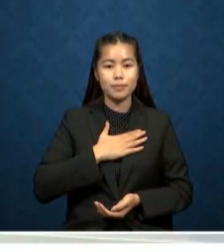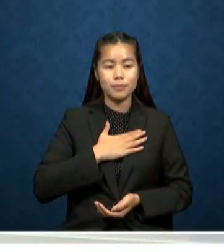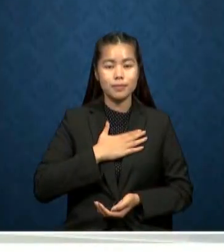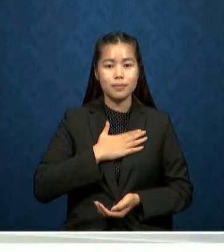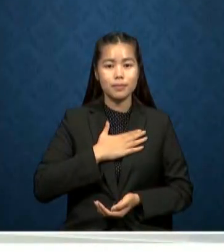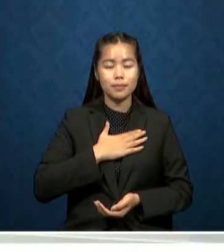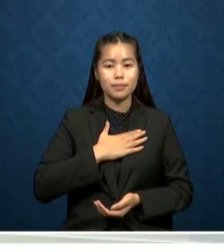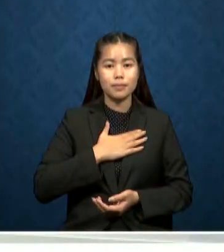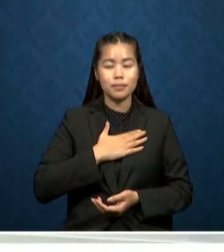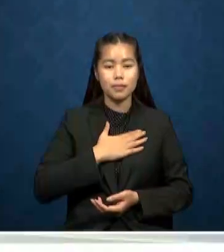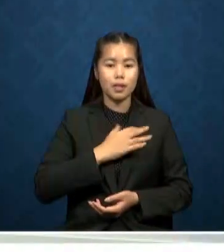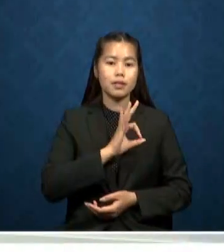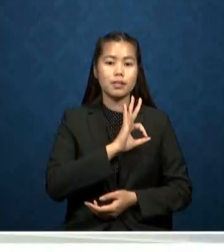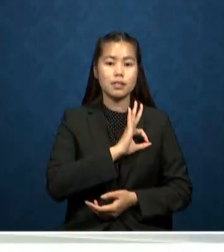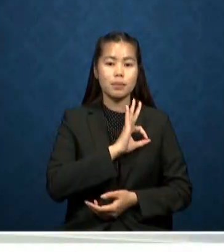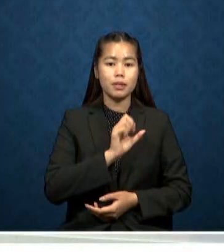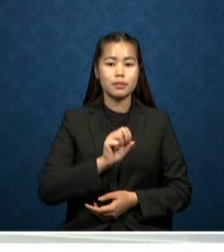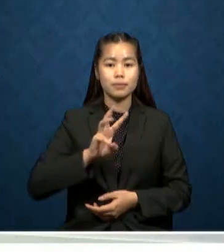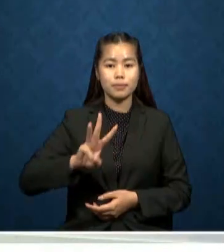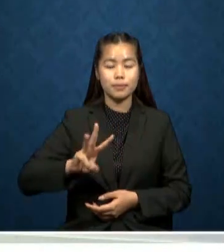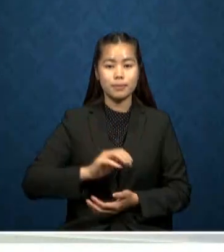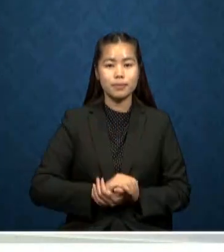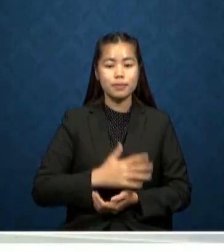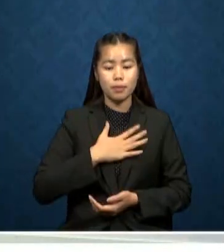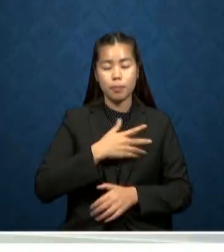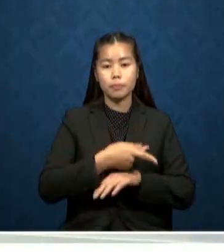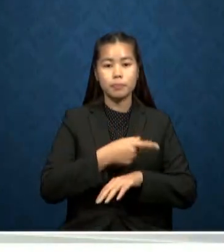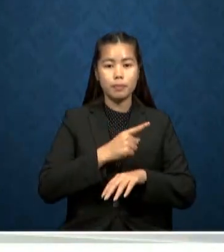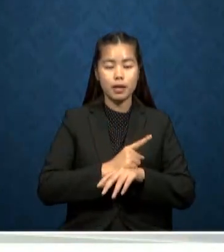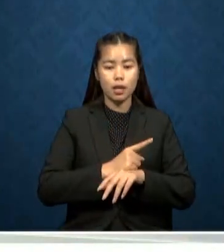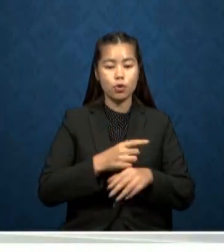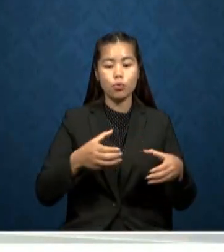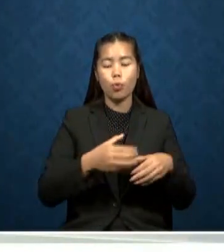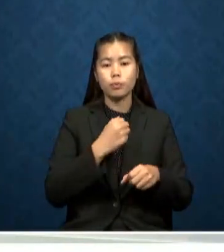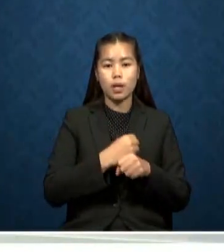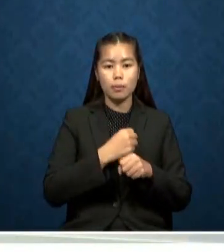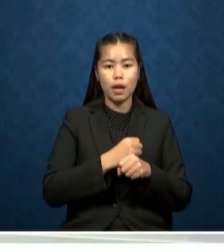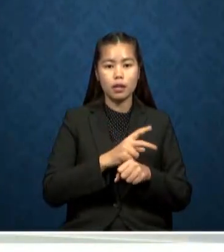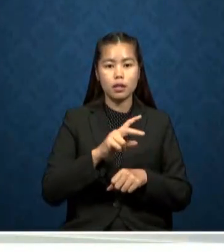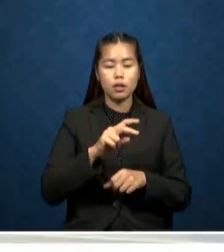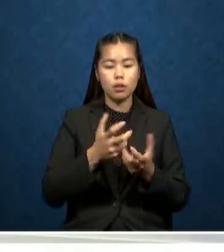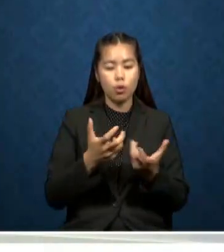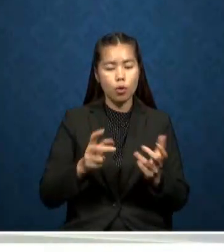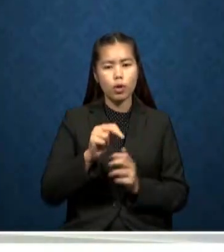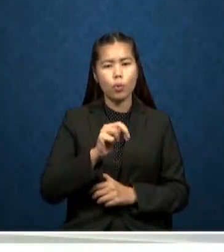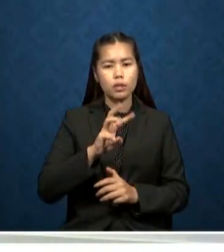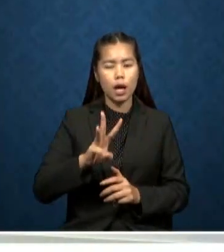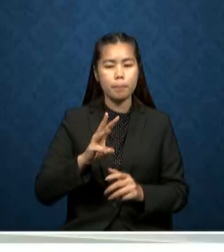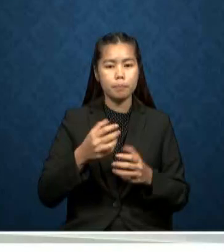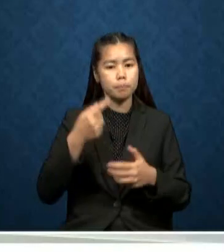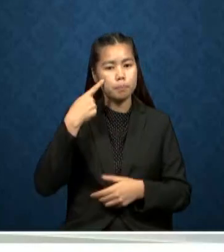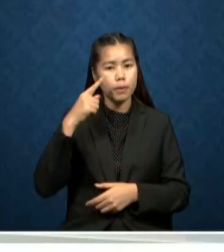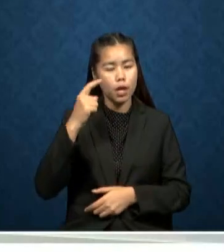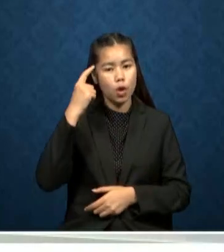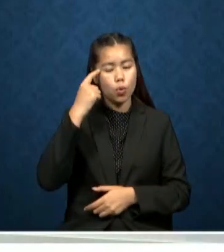สงาเนตสมาชิกวุฒิสภาในฐานะประธานคณะทำงานนวัตกรรมทางปัญญาสร้างสังคมรู้รัก